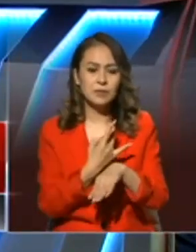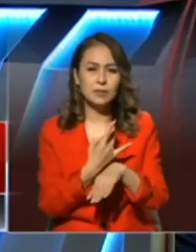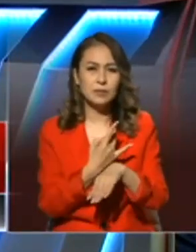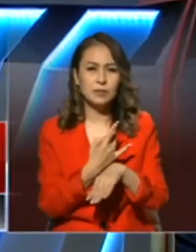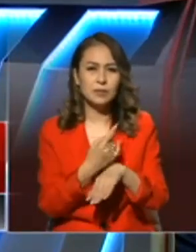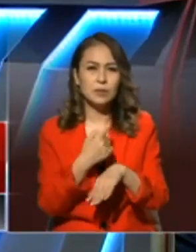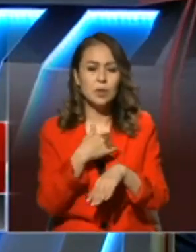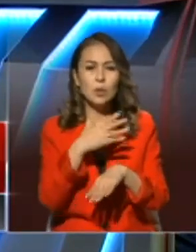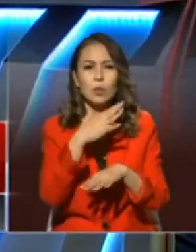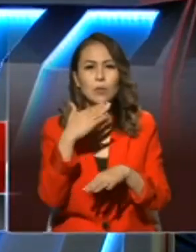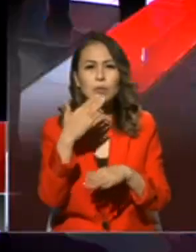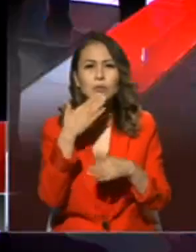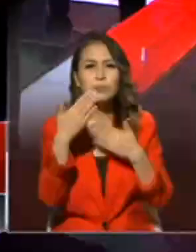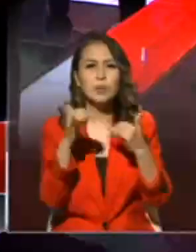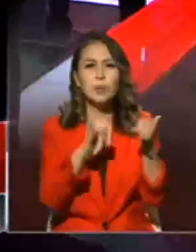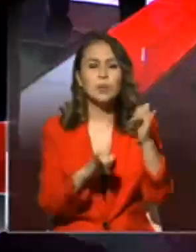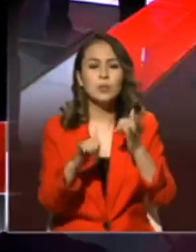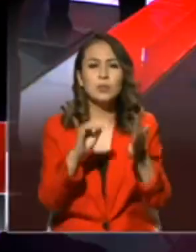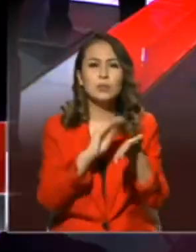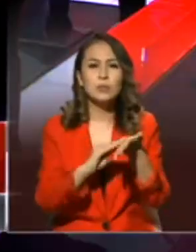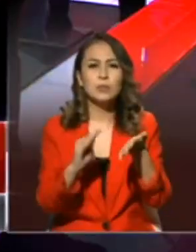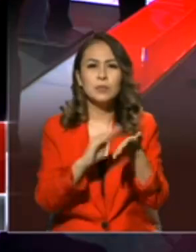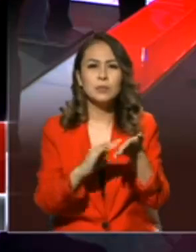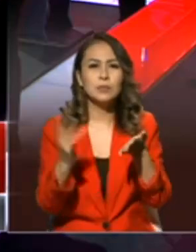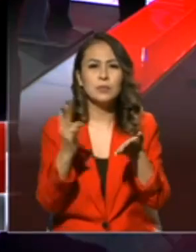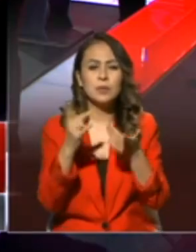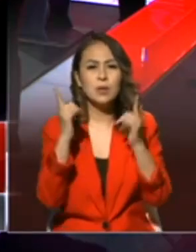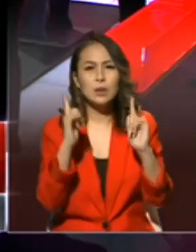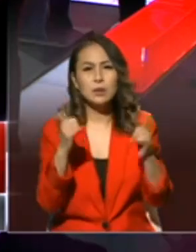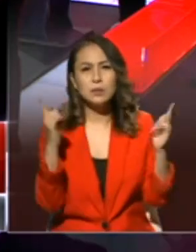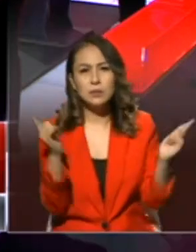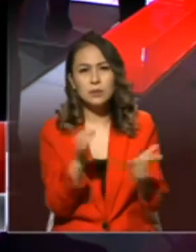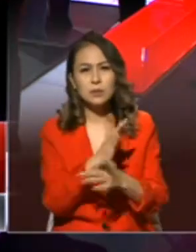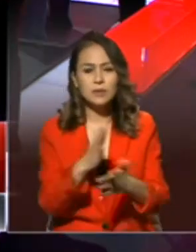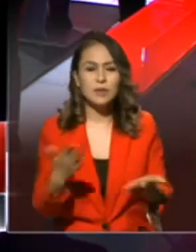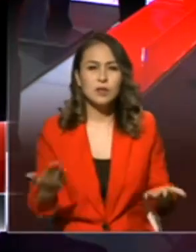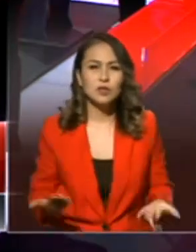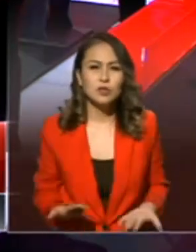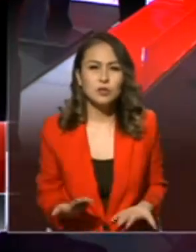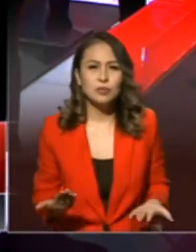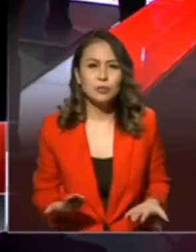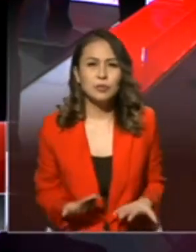көп адамдар сұрайды, қайда жазу керек, келісе ме, келіспей ме көзі тірісі кезінде